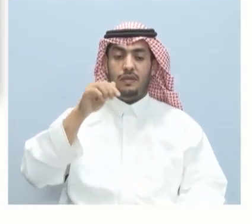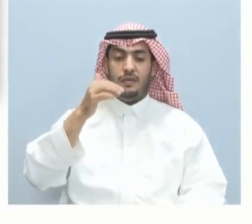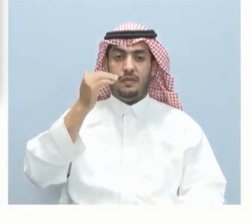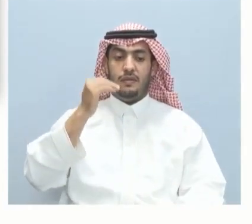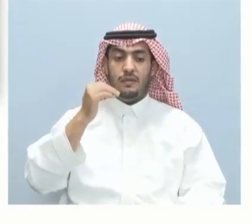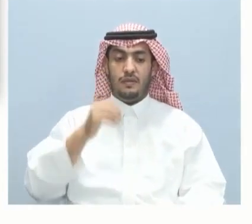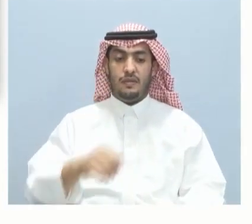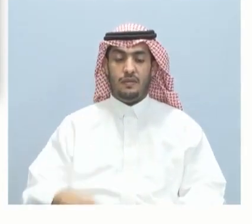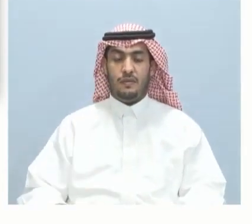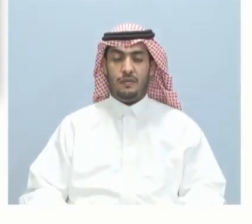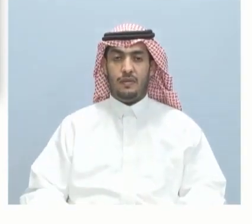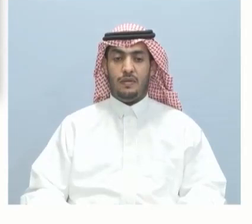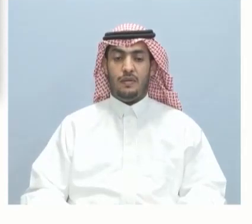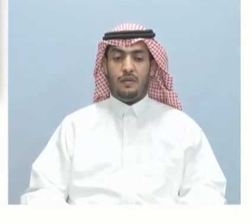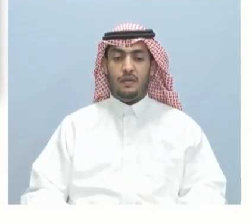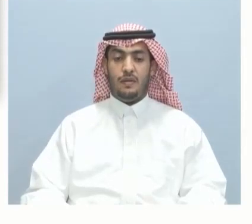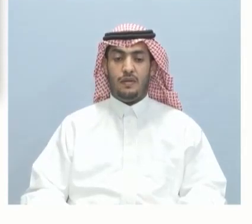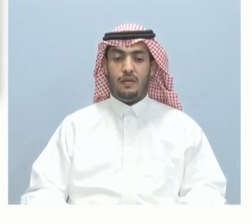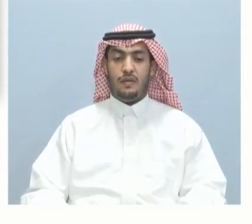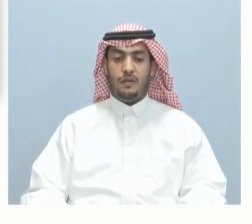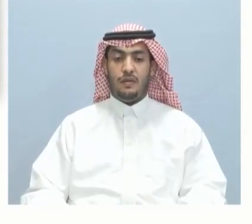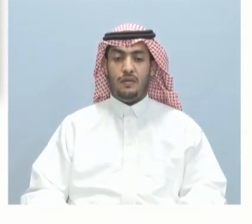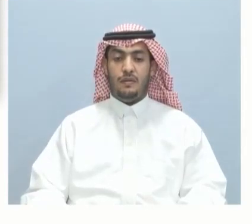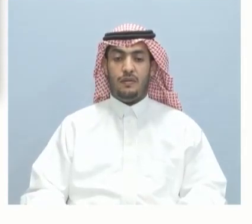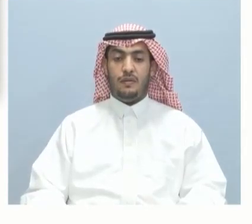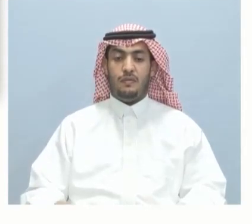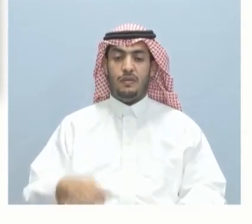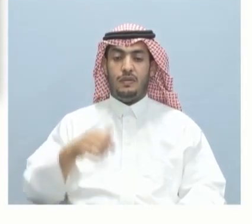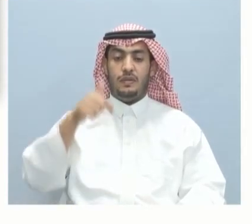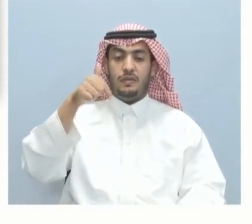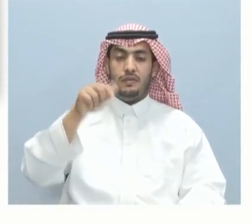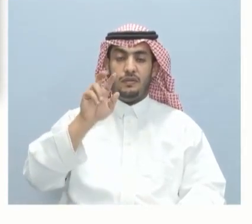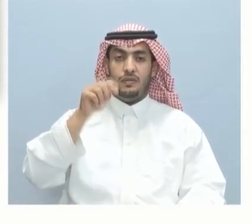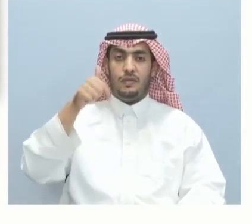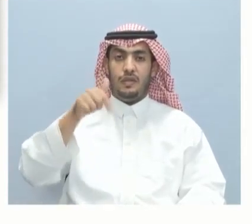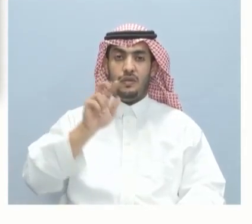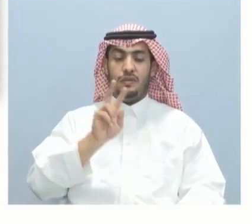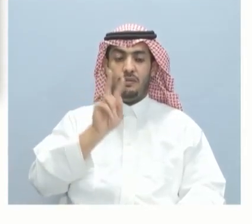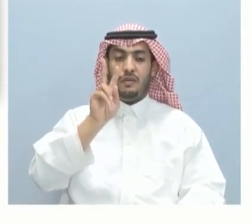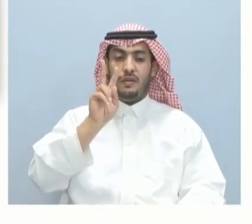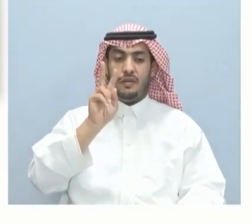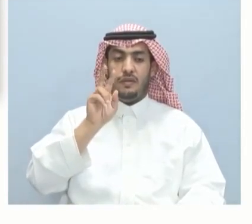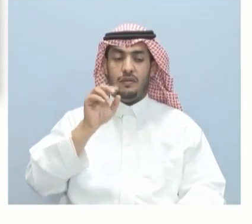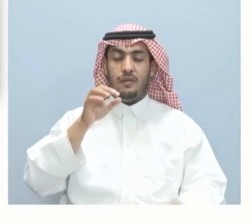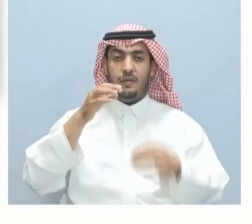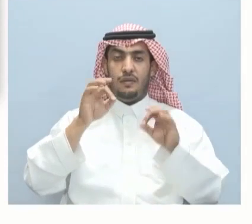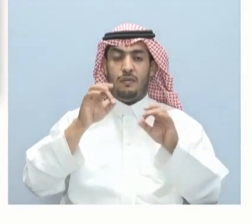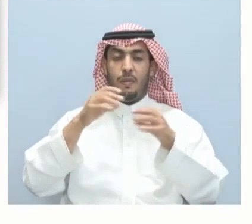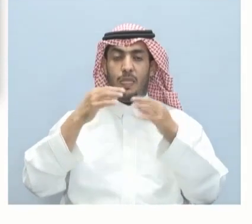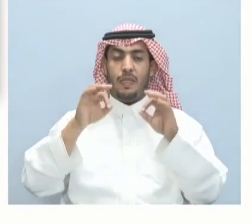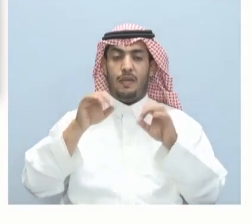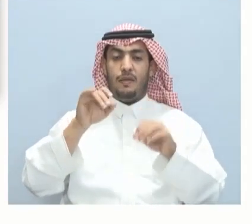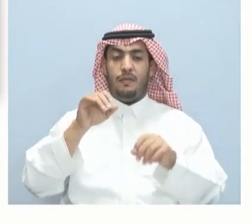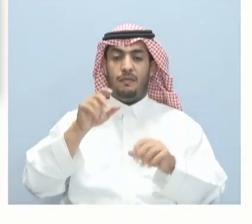احسنتم بكم 76 بوت 76 طبعا والوحده